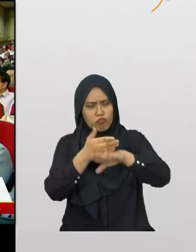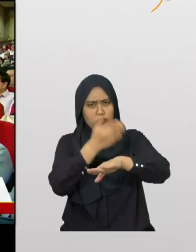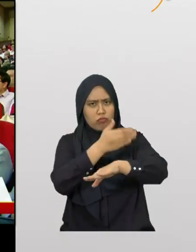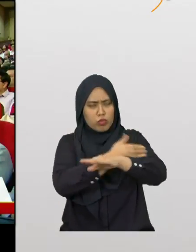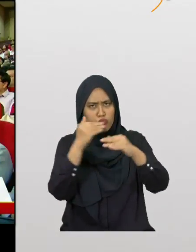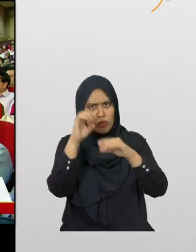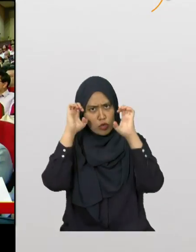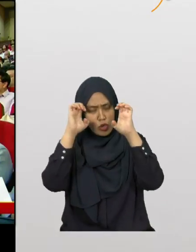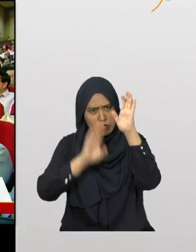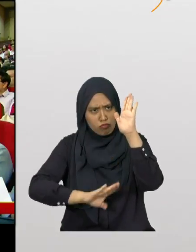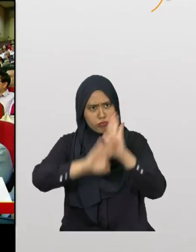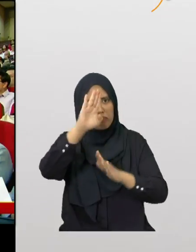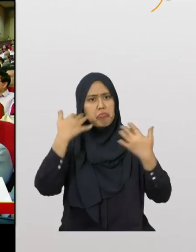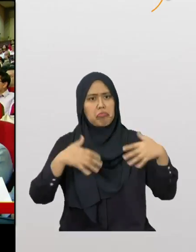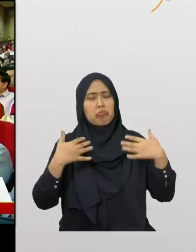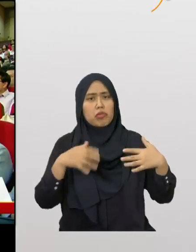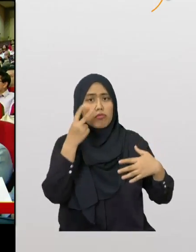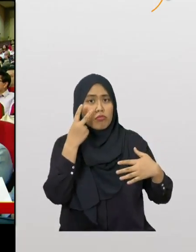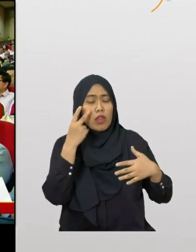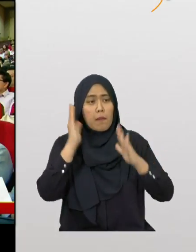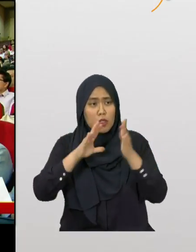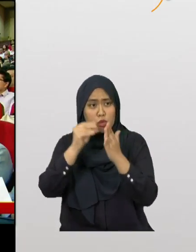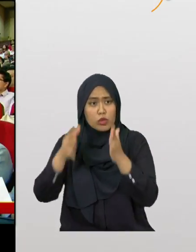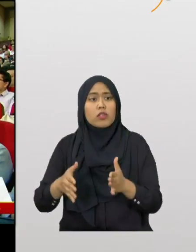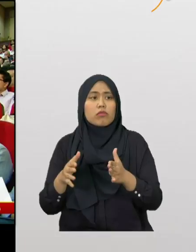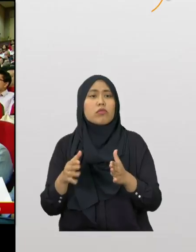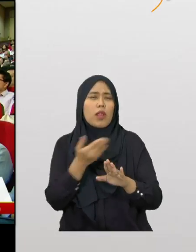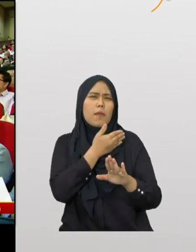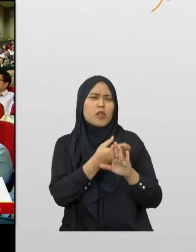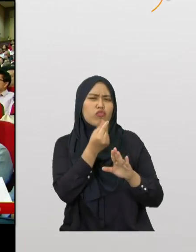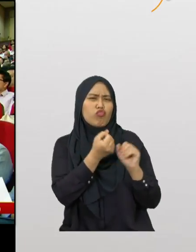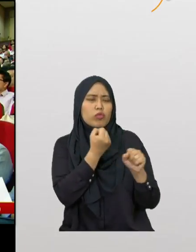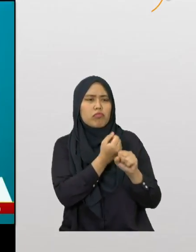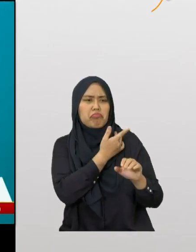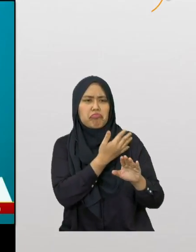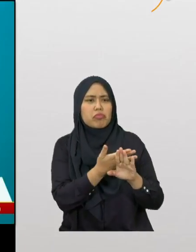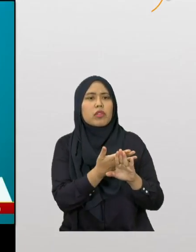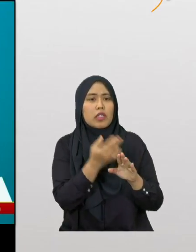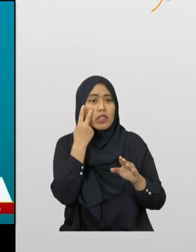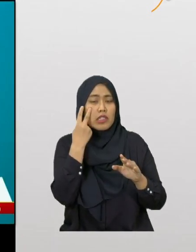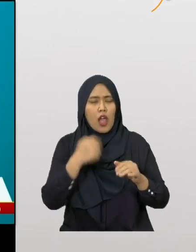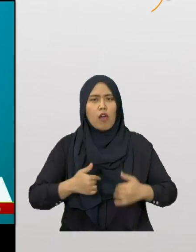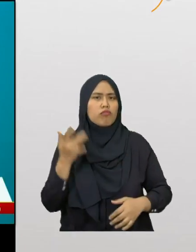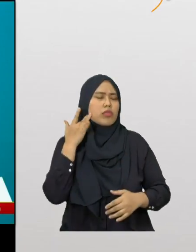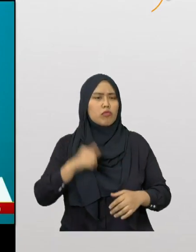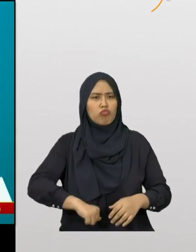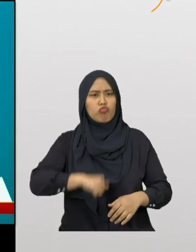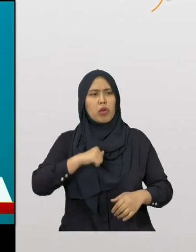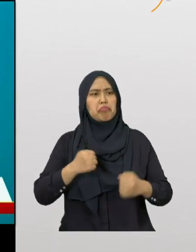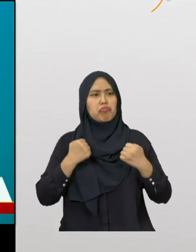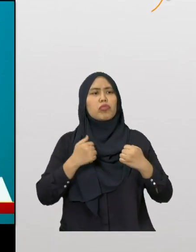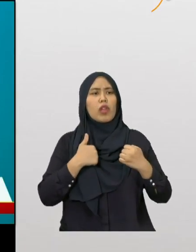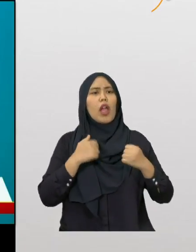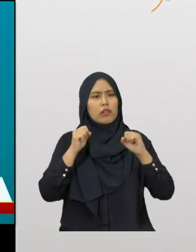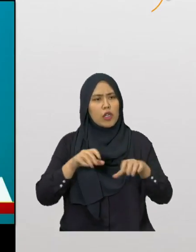lebih penting lagi, Mendaki memupuk dalam diri masyarakat rasa bangga, semangat wajar dan keinginan satu